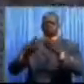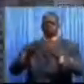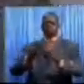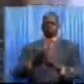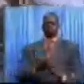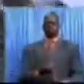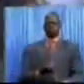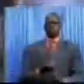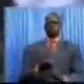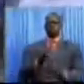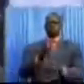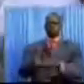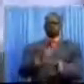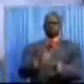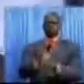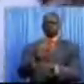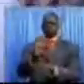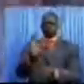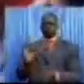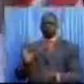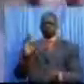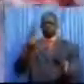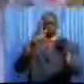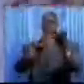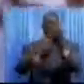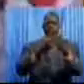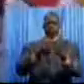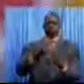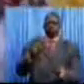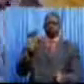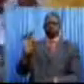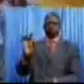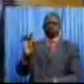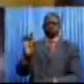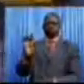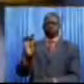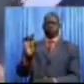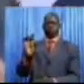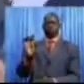d'intégration ivoiro burkinabé signé en 2008.